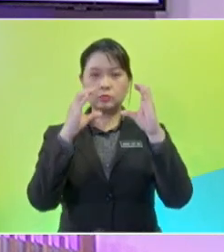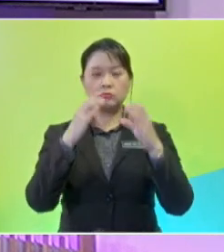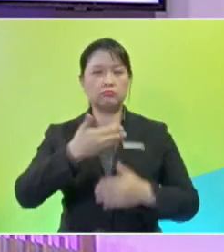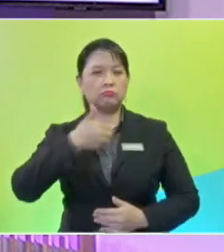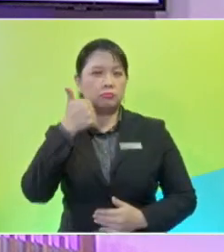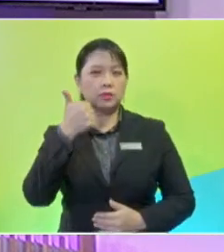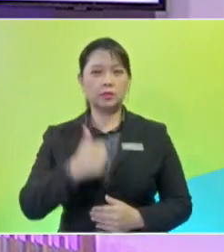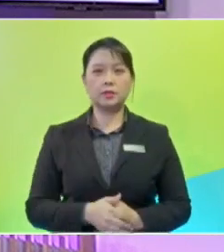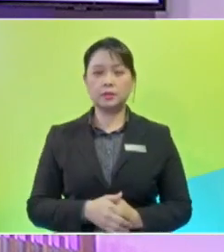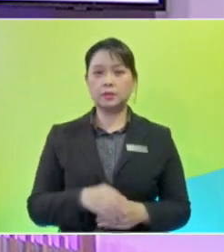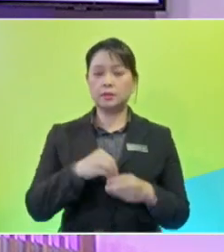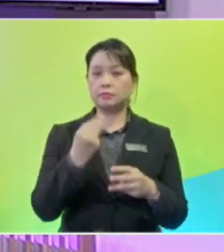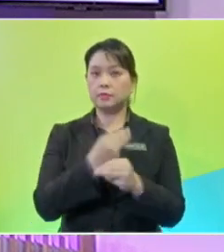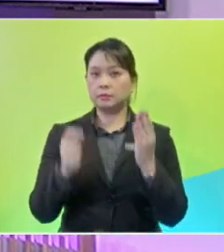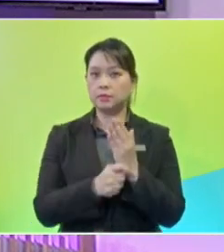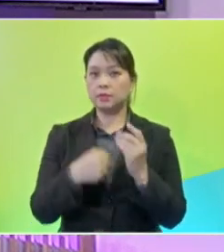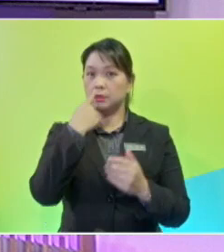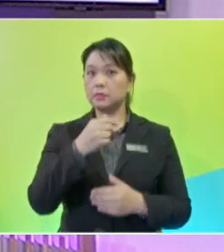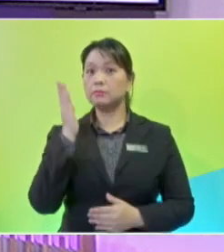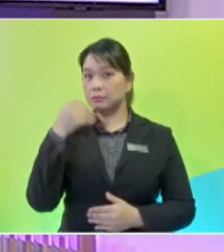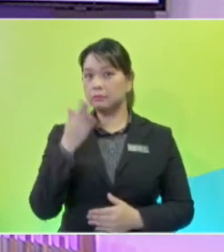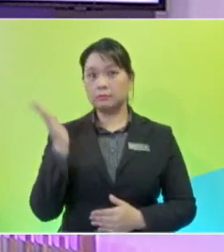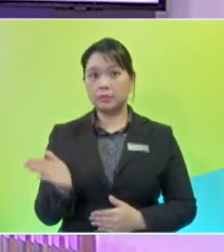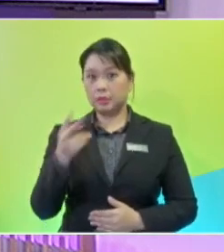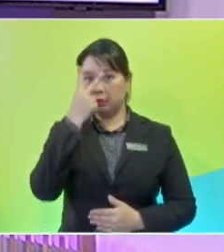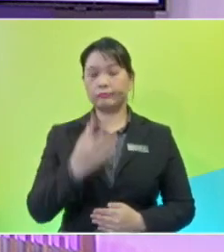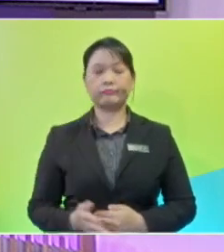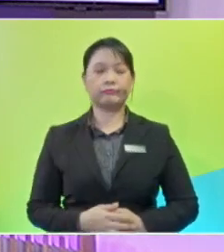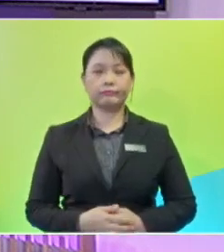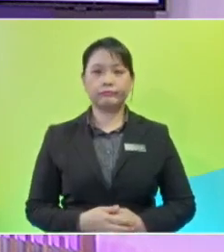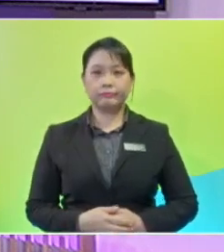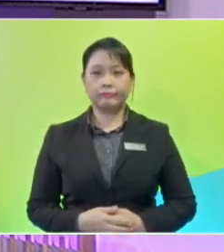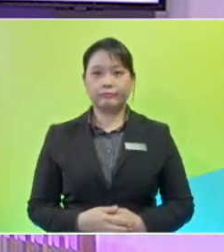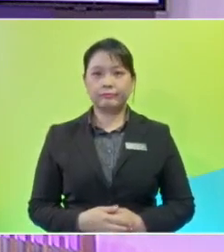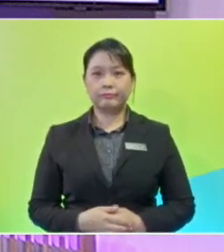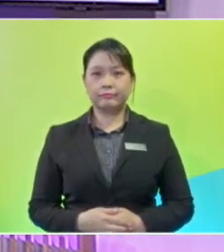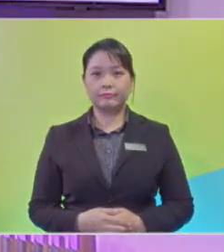dalam matte pelajaran ini Siapakah beliau kali ini